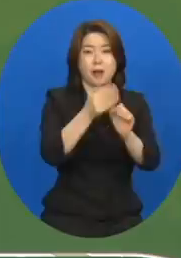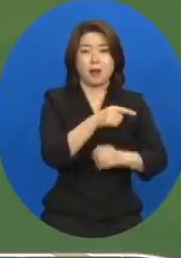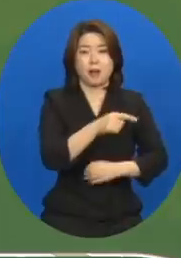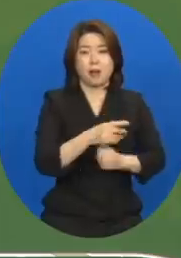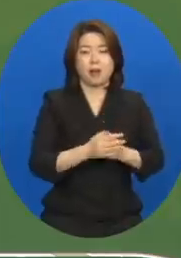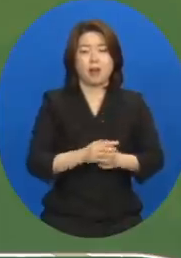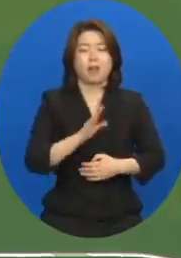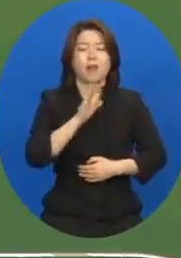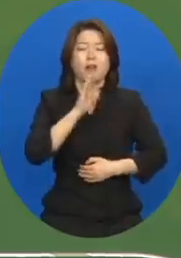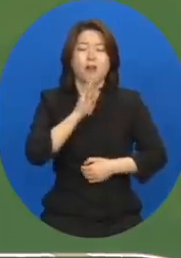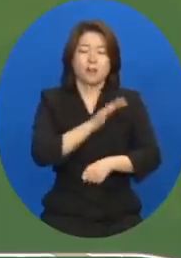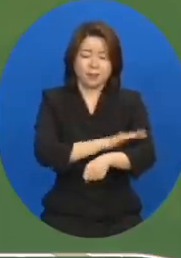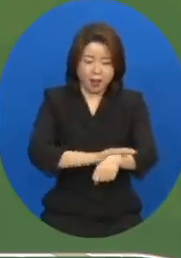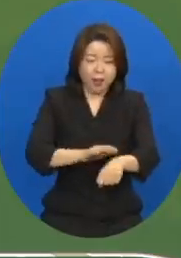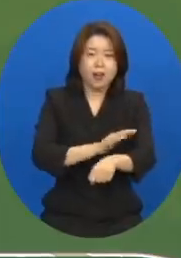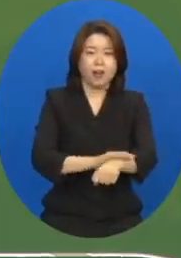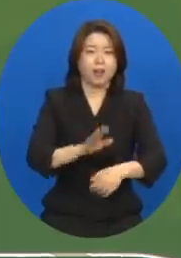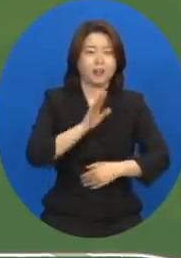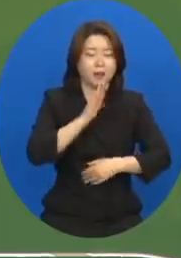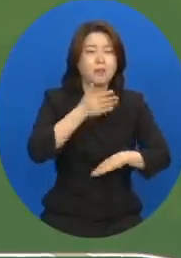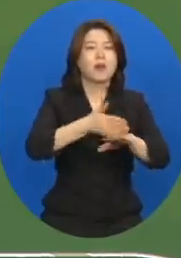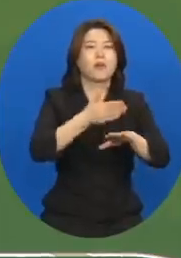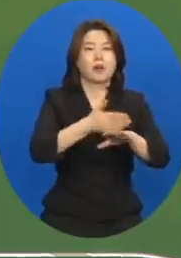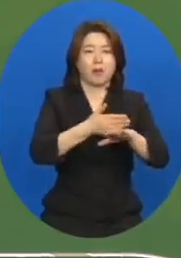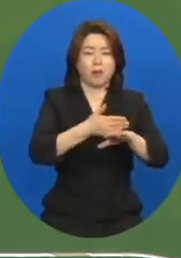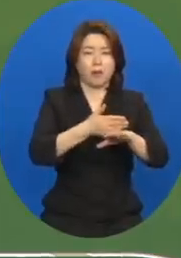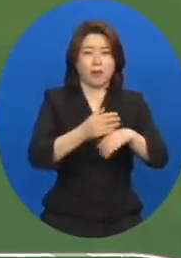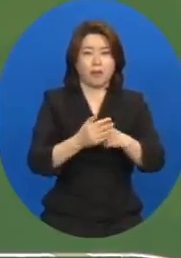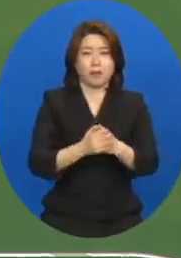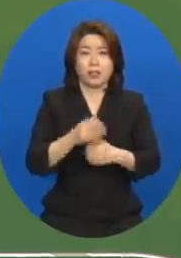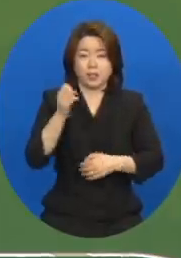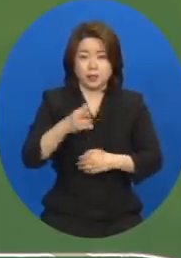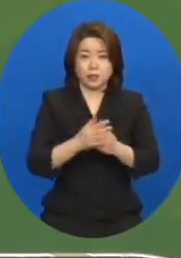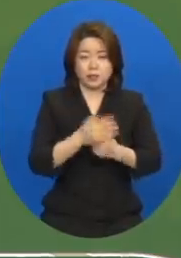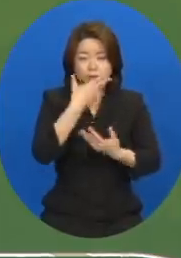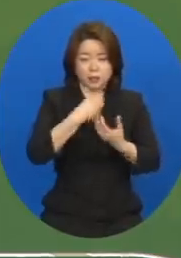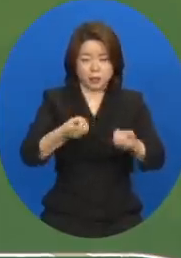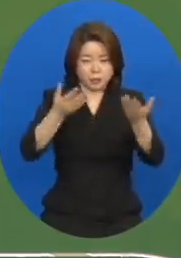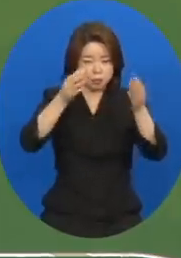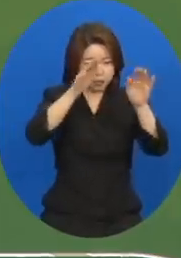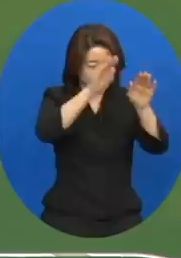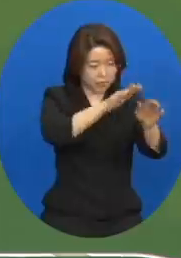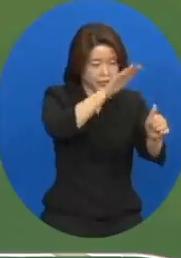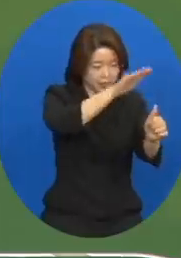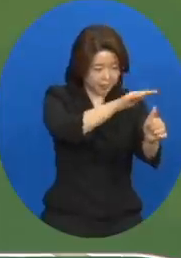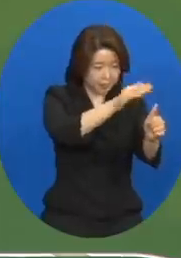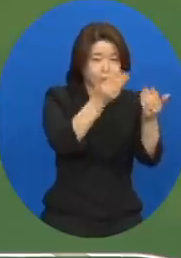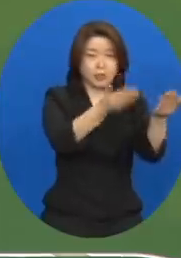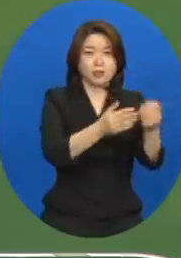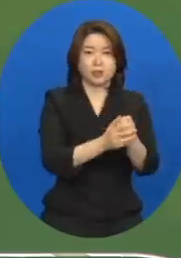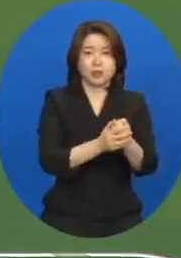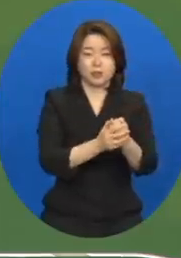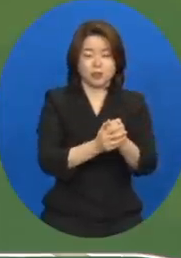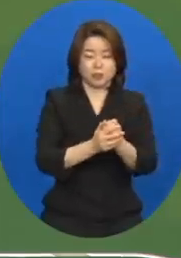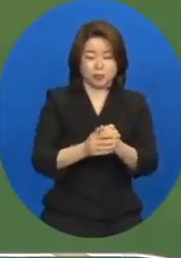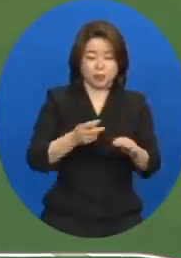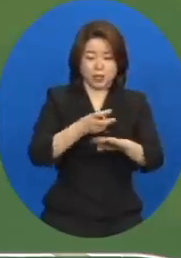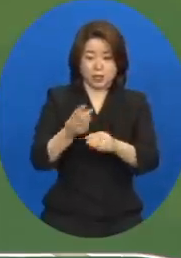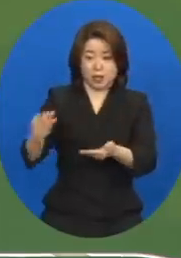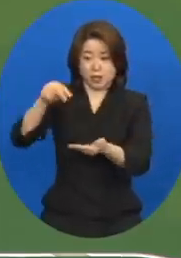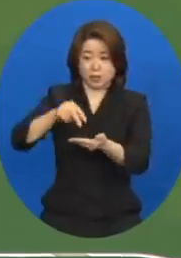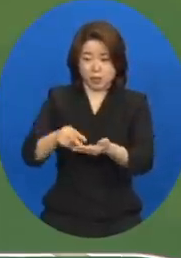정말 잘했다. 너무 고맙다. 그리고 축복기도 하고 그리고 차를 타고 이렇게